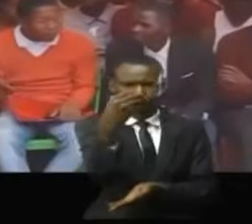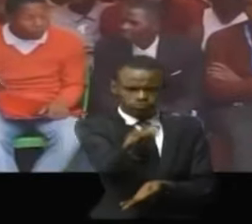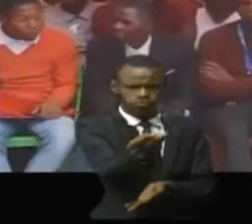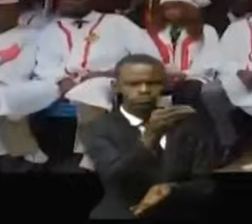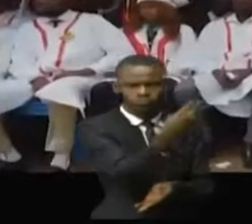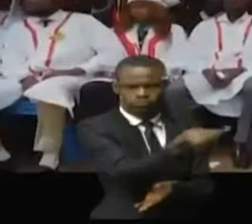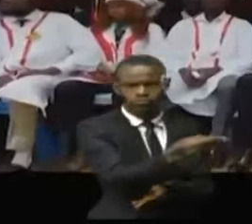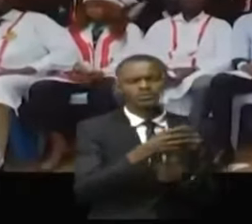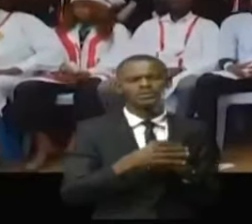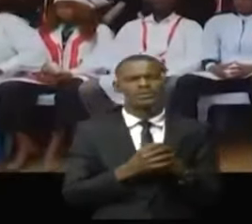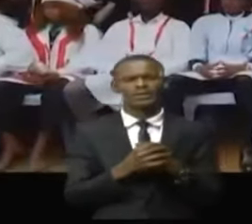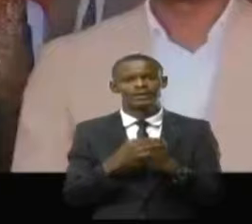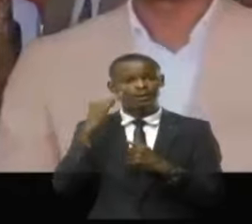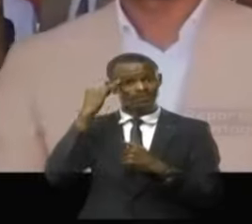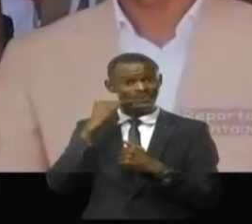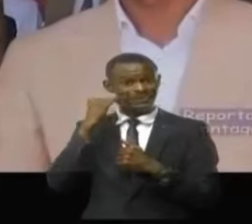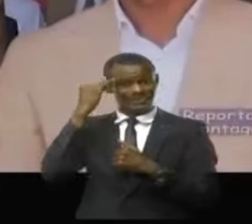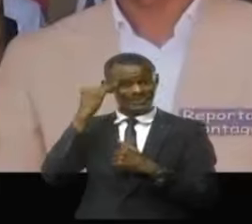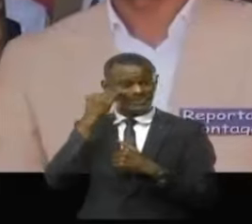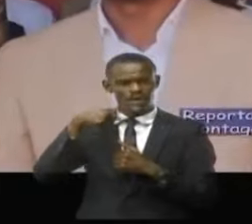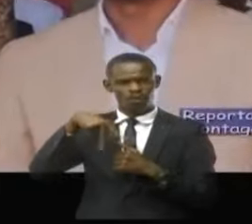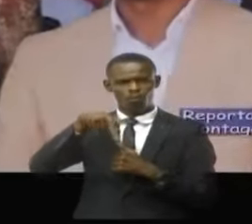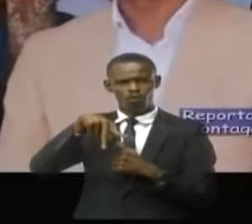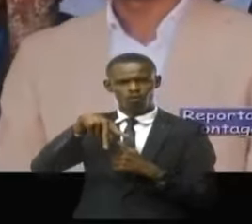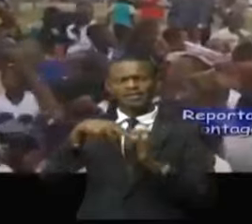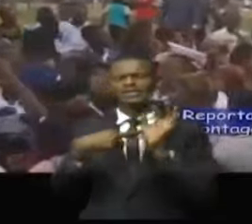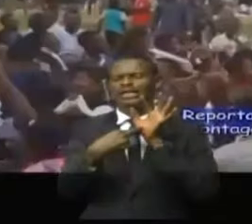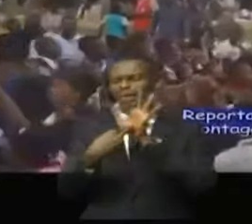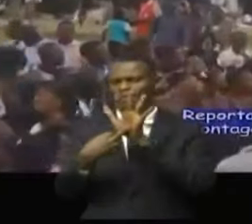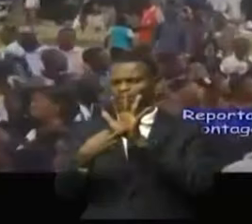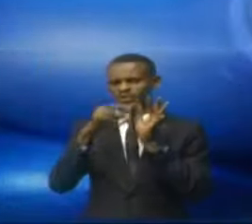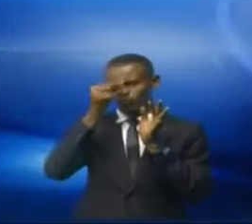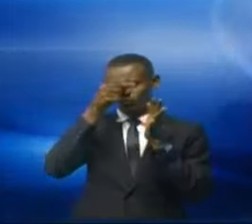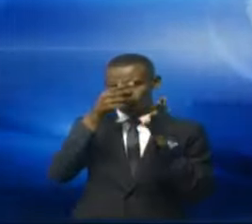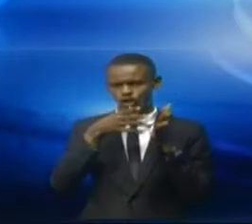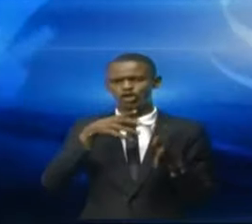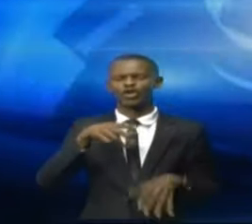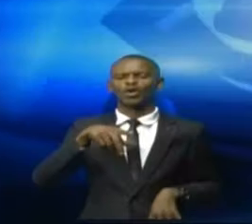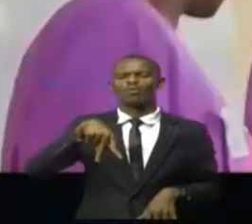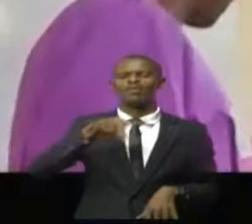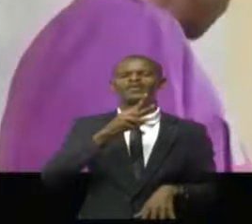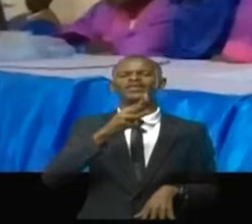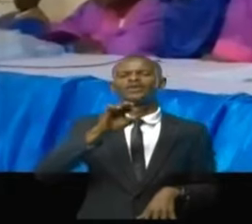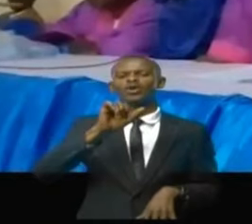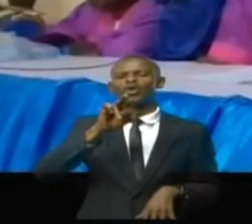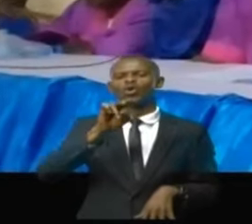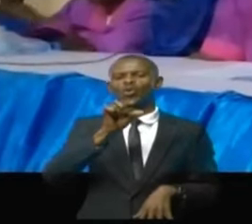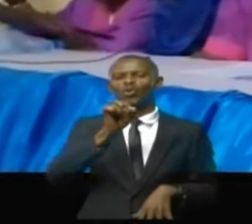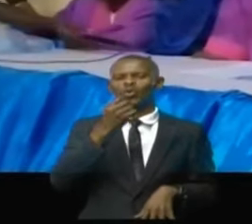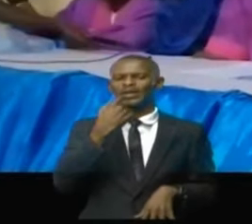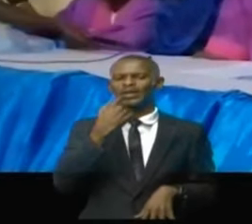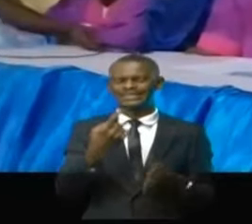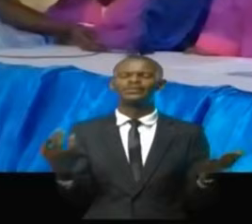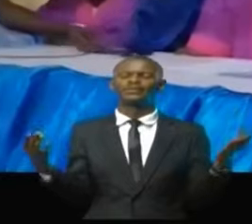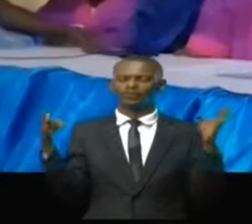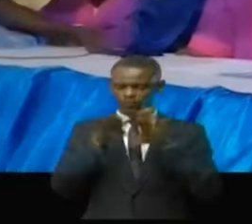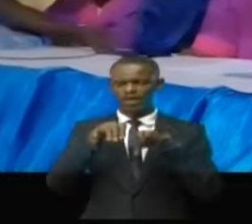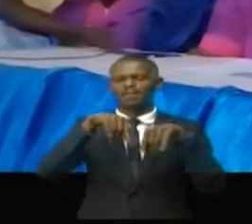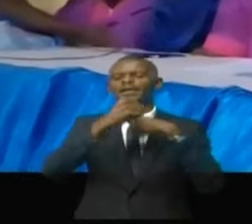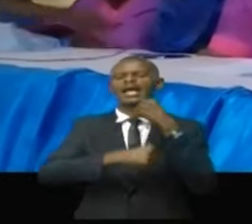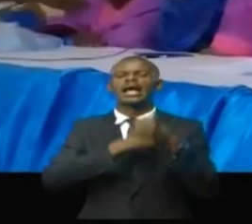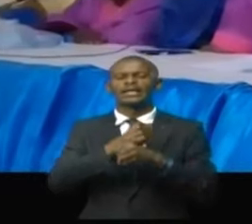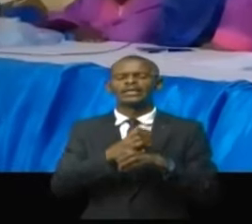représentant les gouverneurs de la province du Kwango, a déclaré close l'année académique. Aujourd'hui, comme il y a une